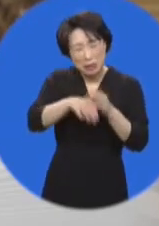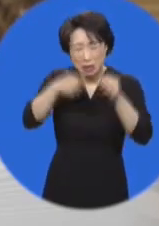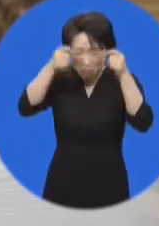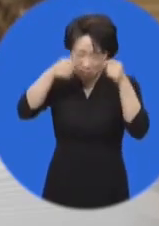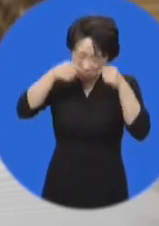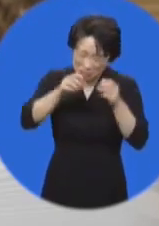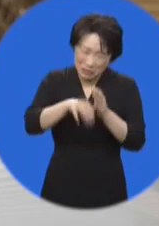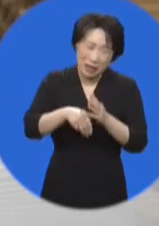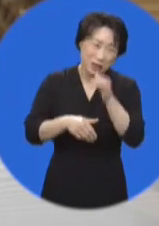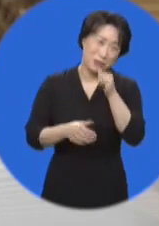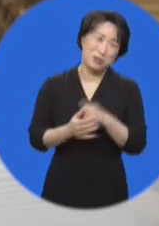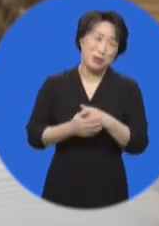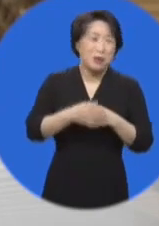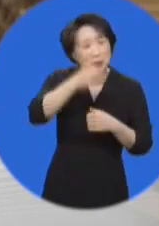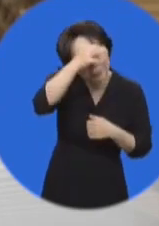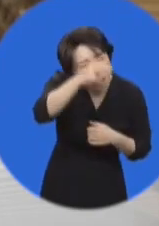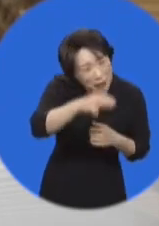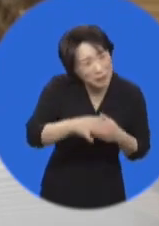있어요. 미안해.